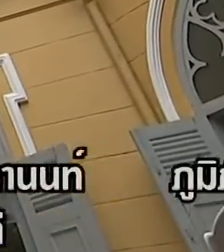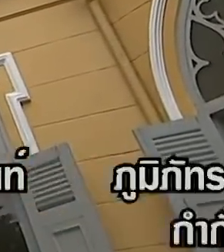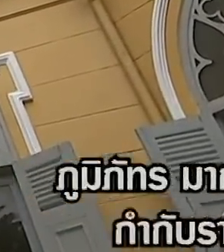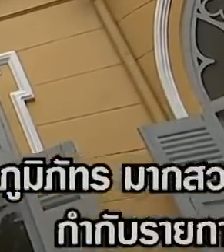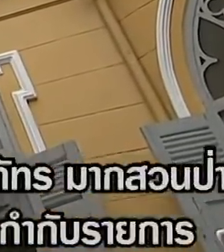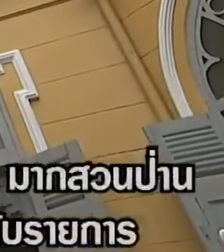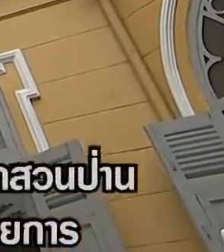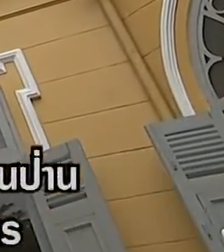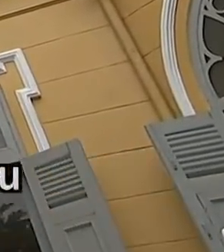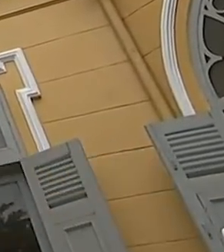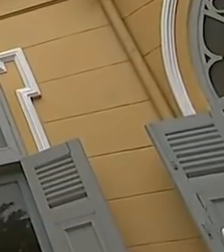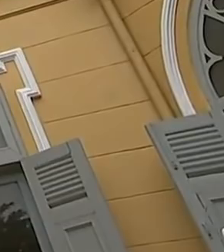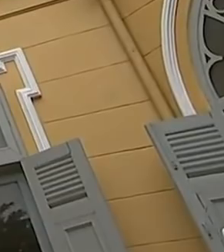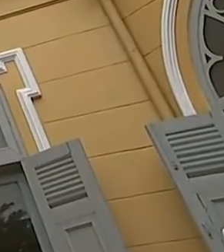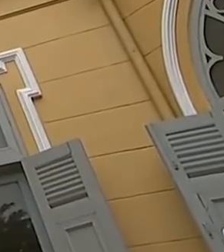add a